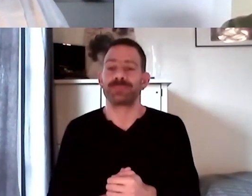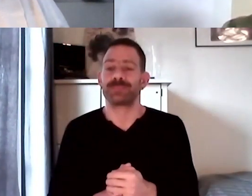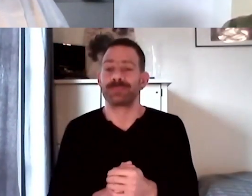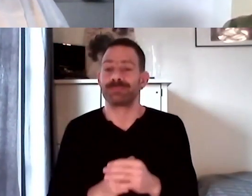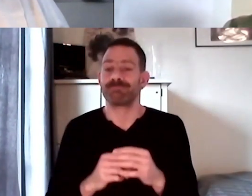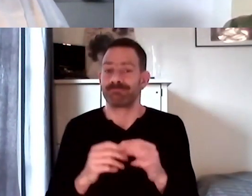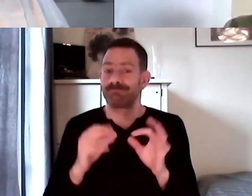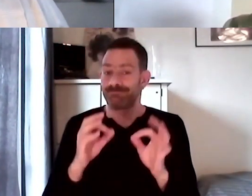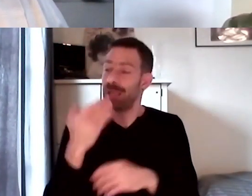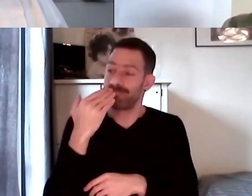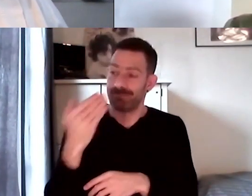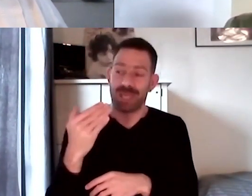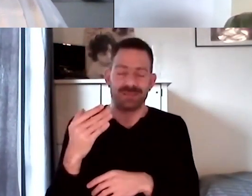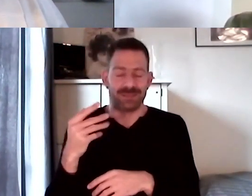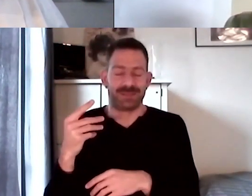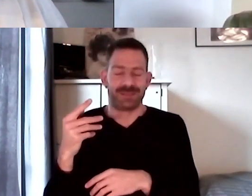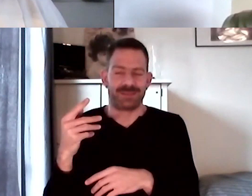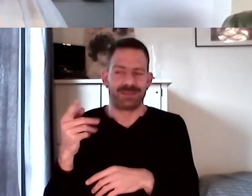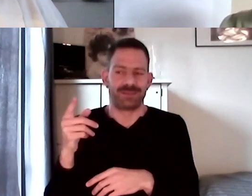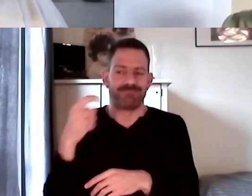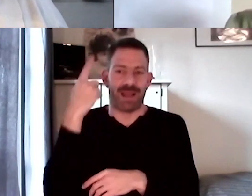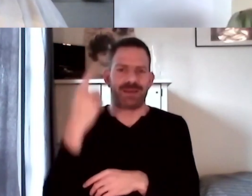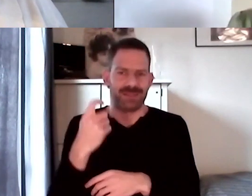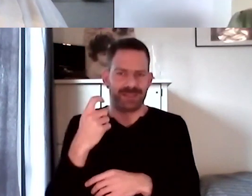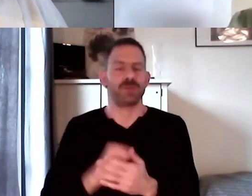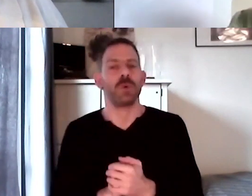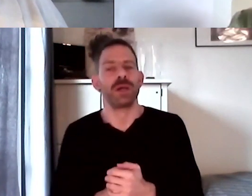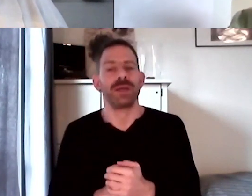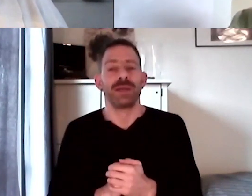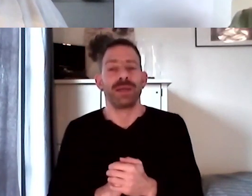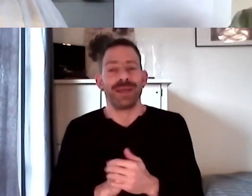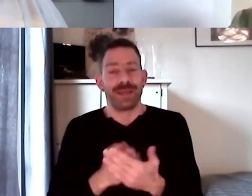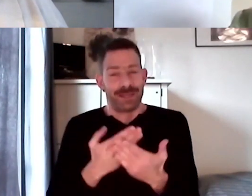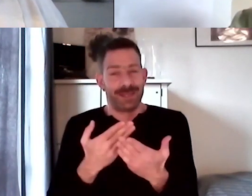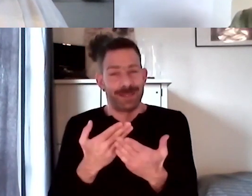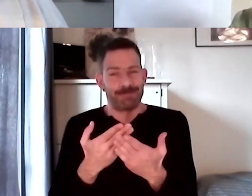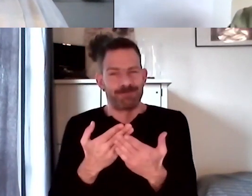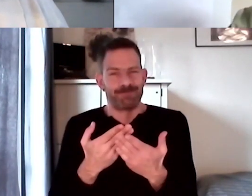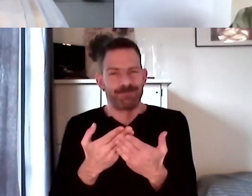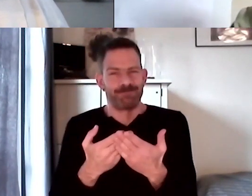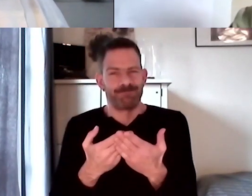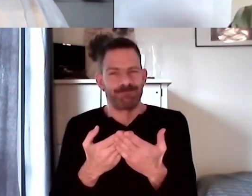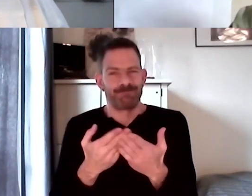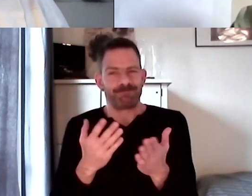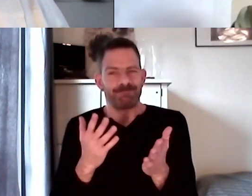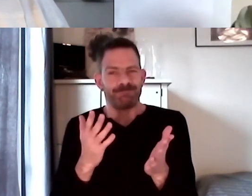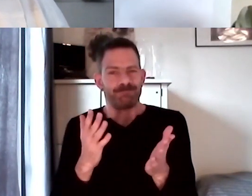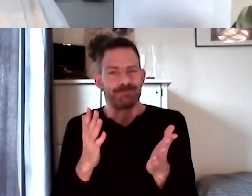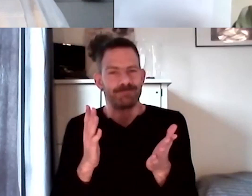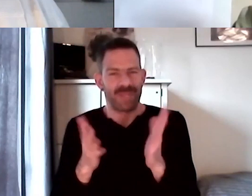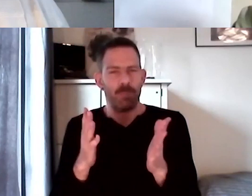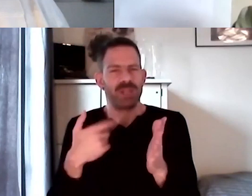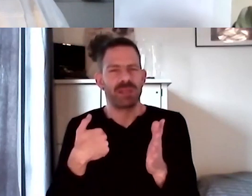pour cet éclairage. Et je pense que c'est quelque chose sur lequel peut-être nous